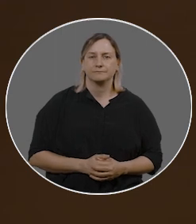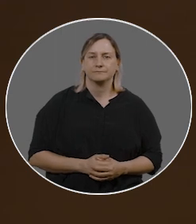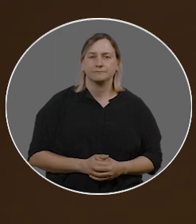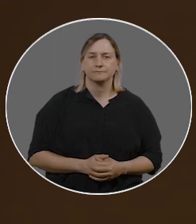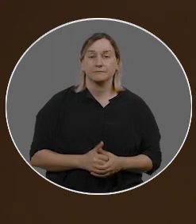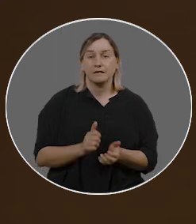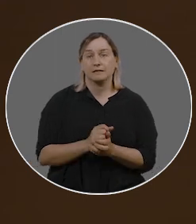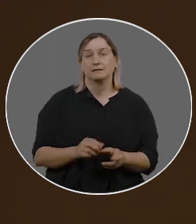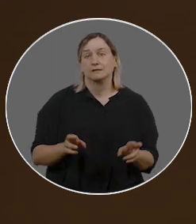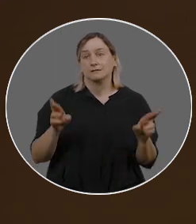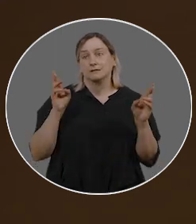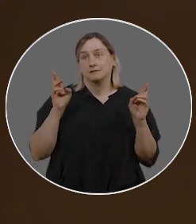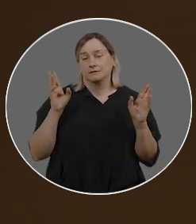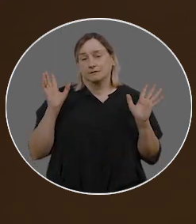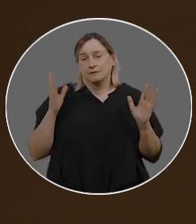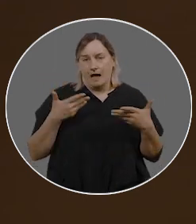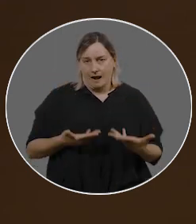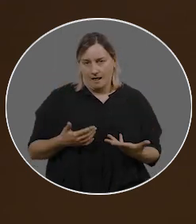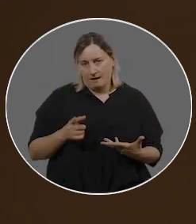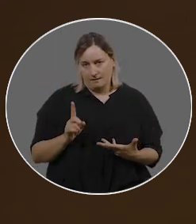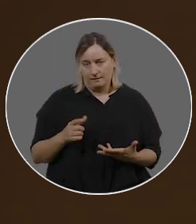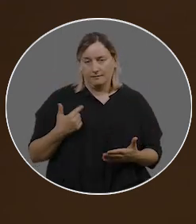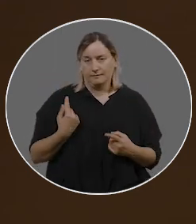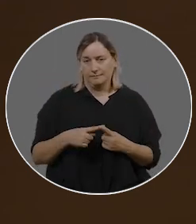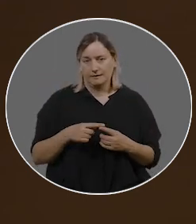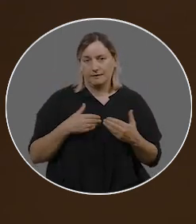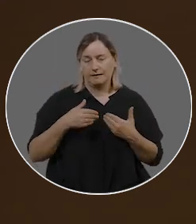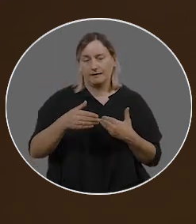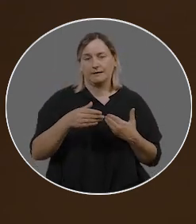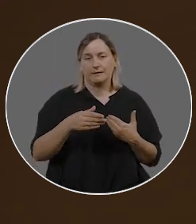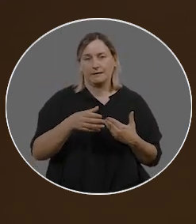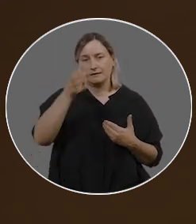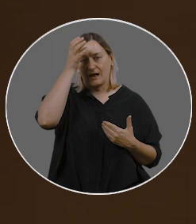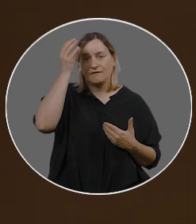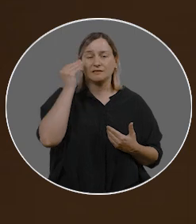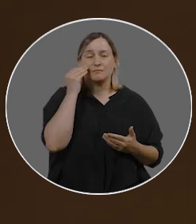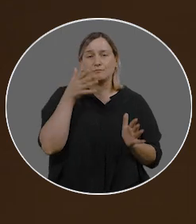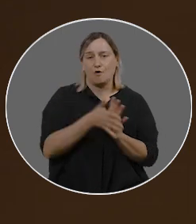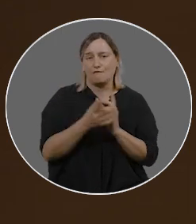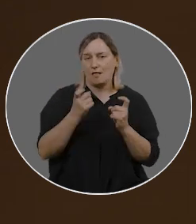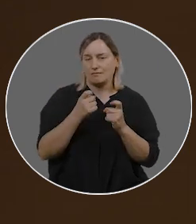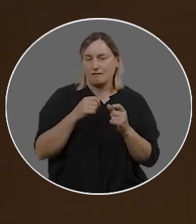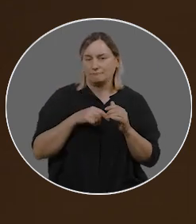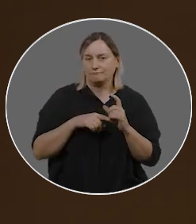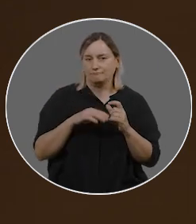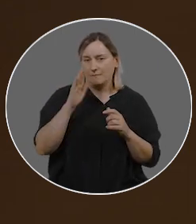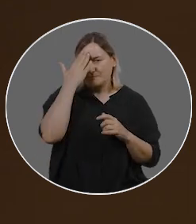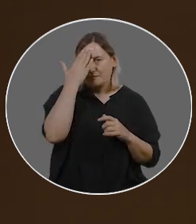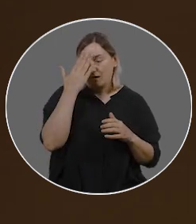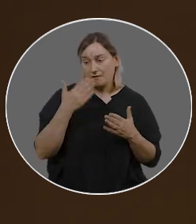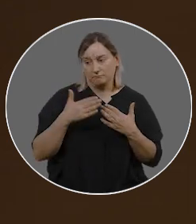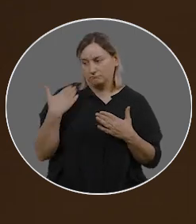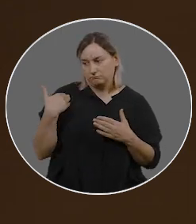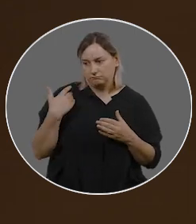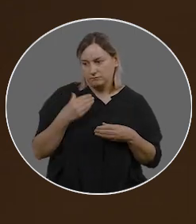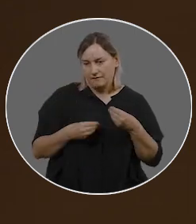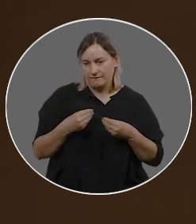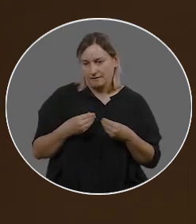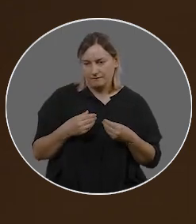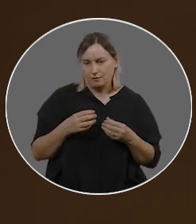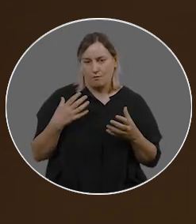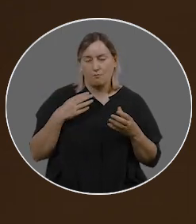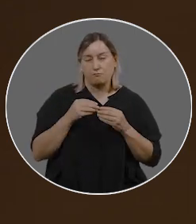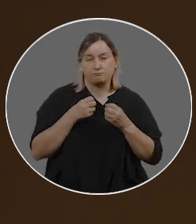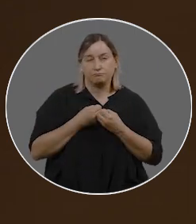Espero que no ara, perquè ja us he dit que la intel·ligència artificial encara no és madura, no fa massa, s'ha fet massiva